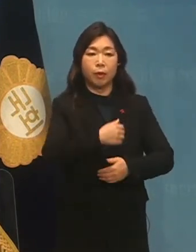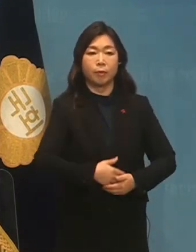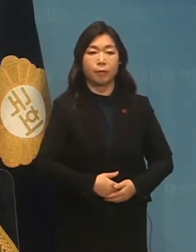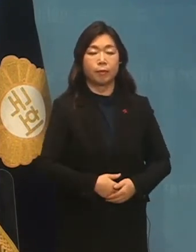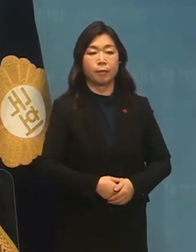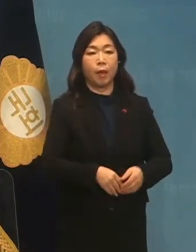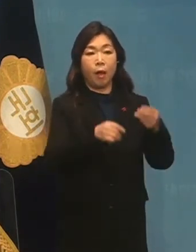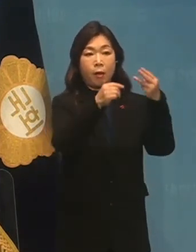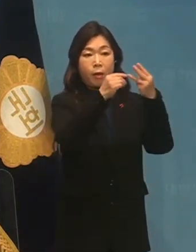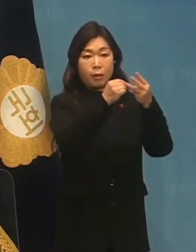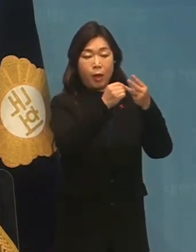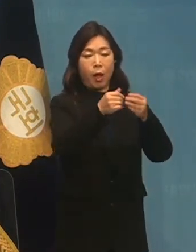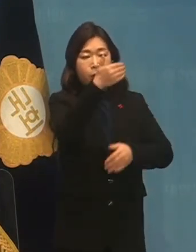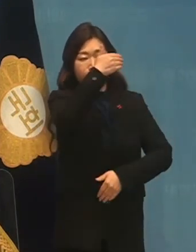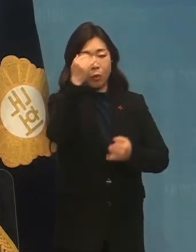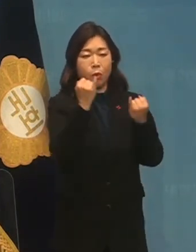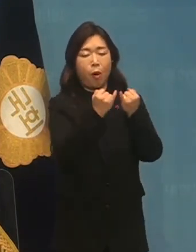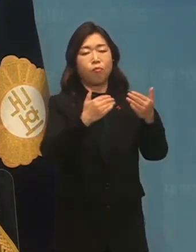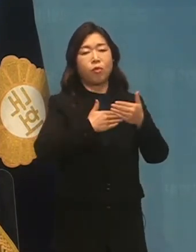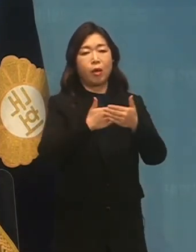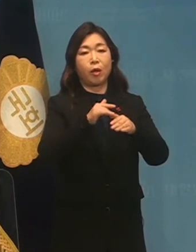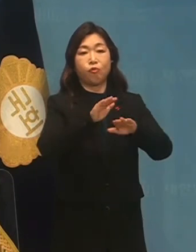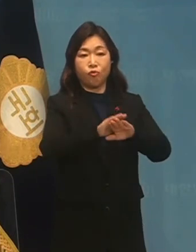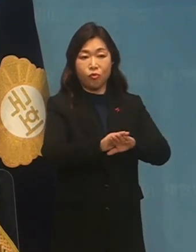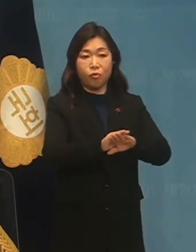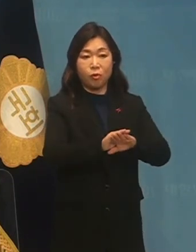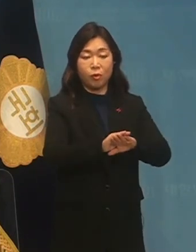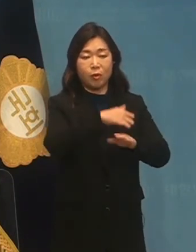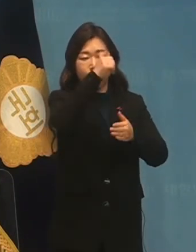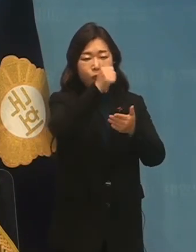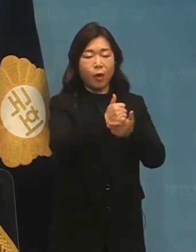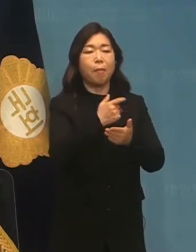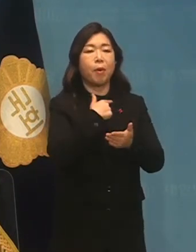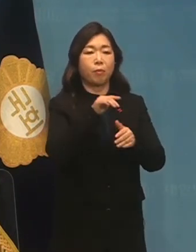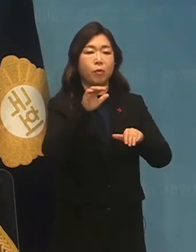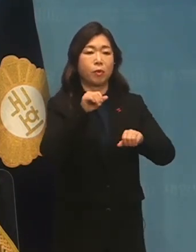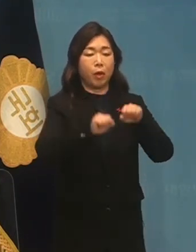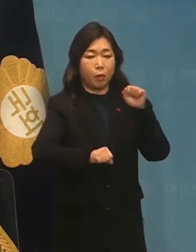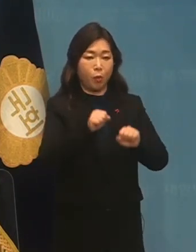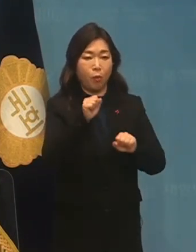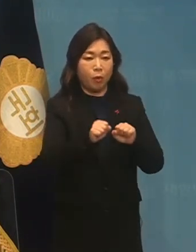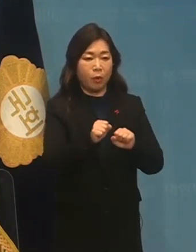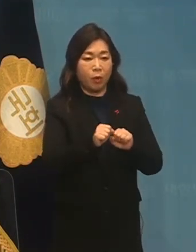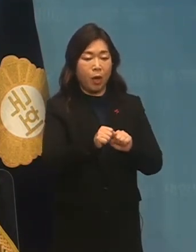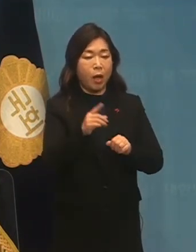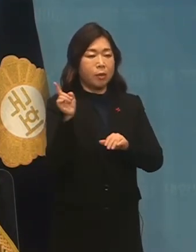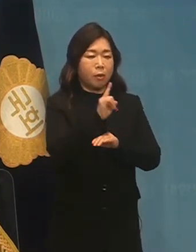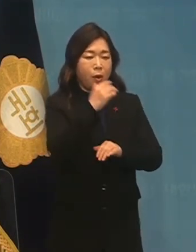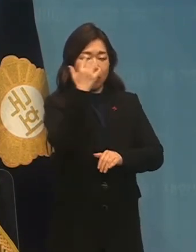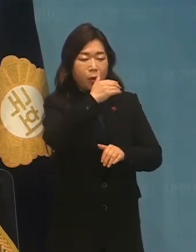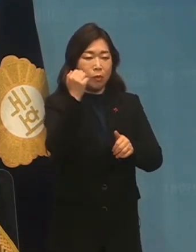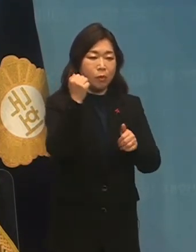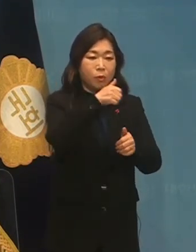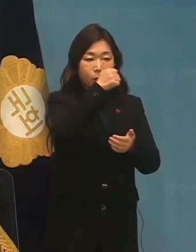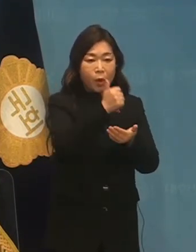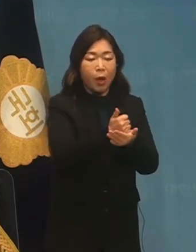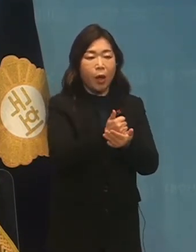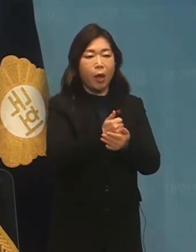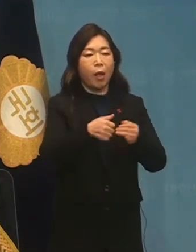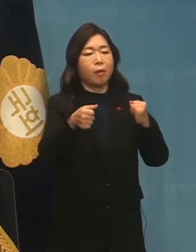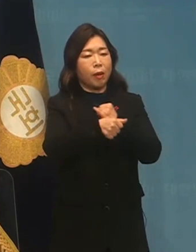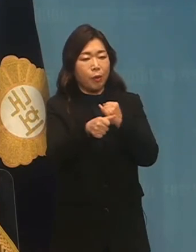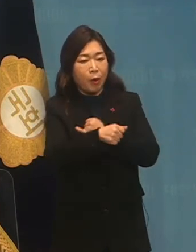셋째, 청년 여성을 불안하게 하는 3대 젠더 범죄인 디지털 성범죄, 교제폭력,